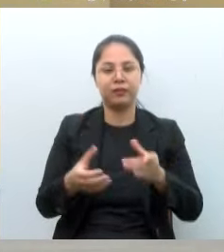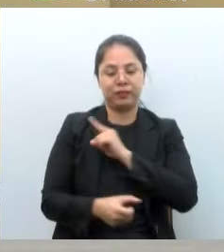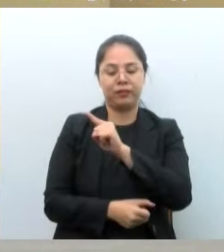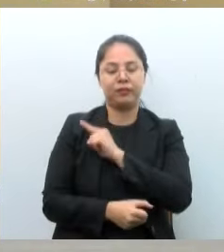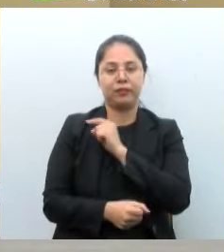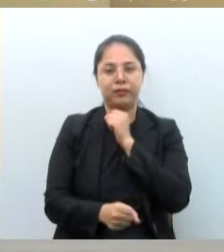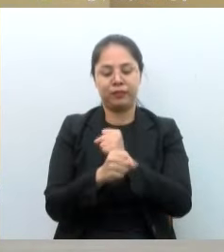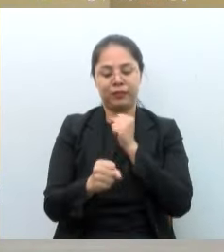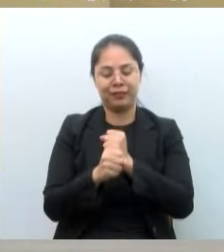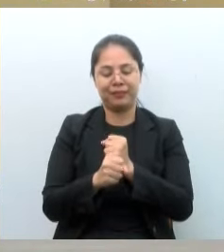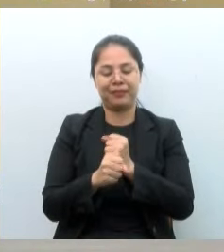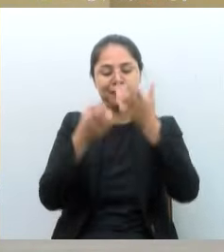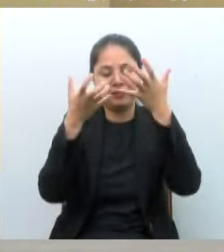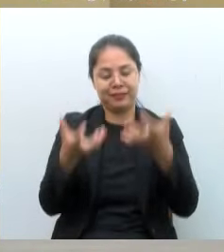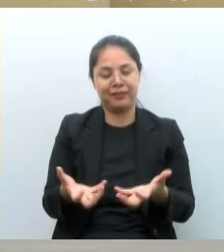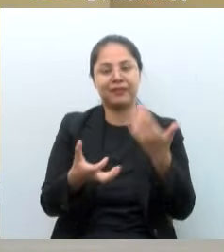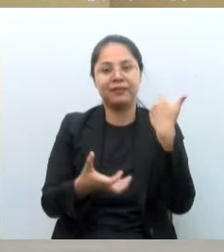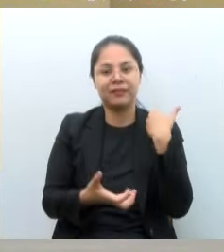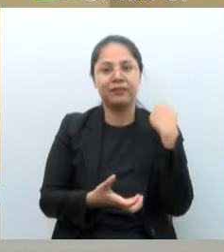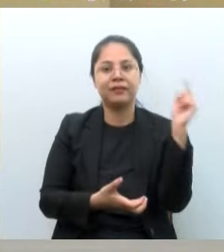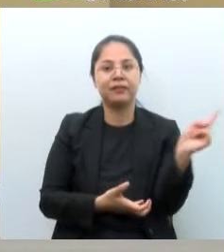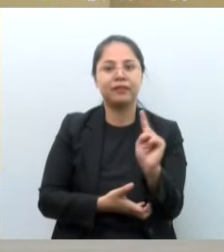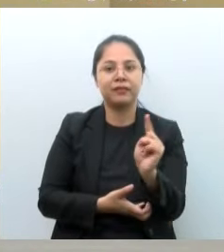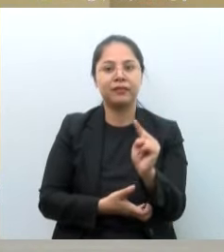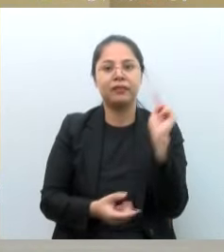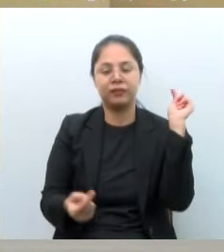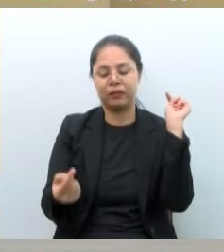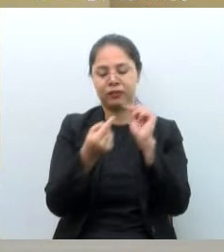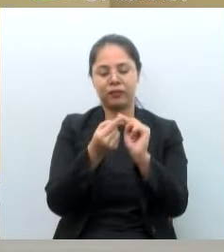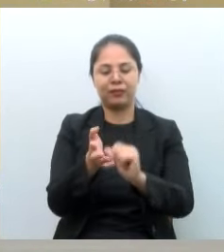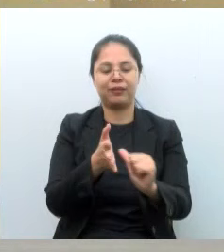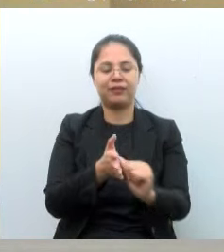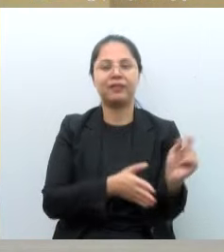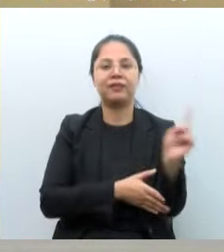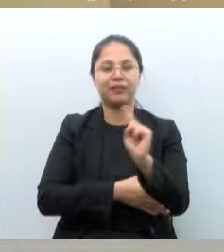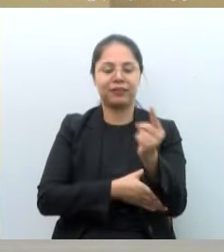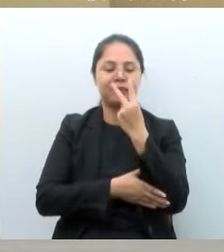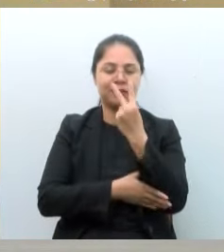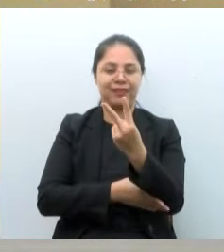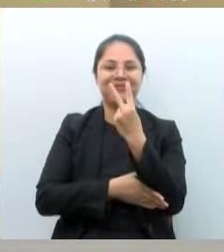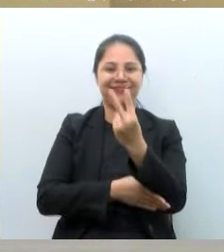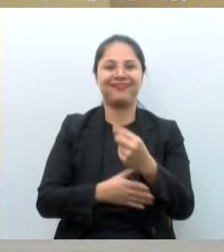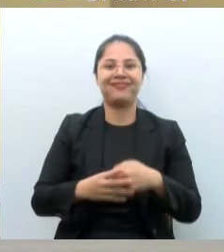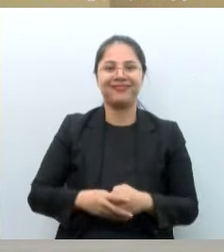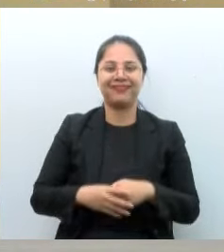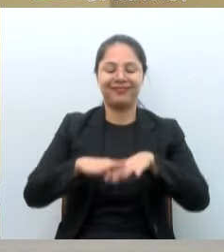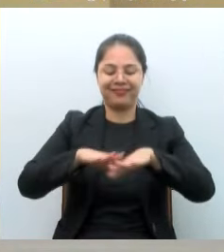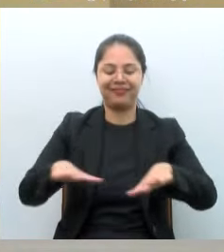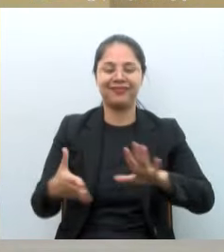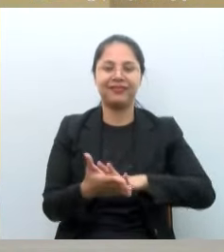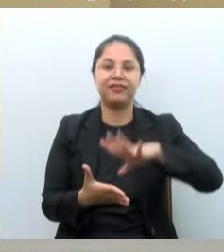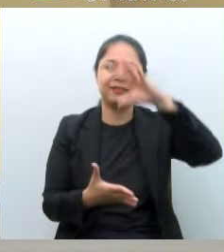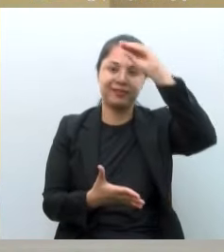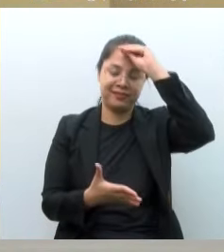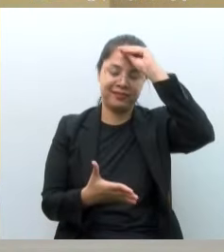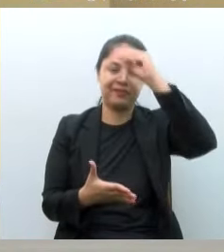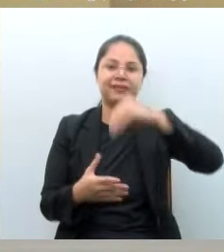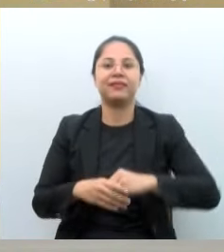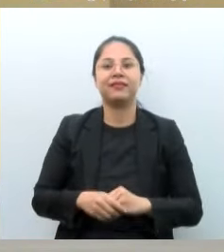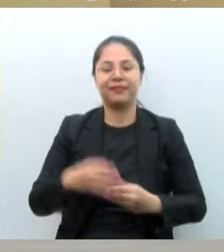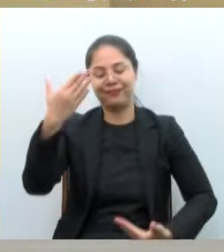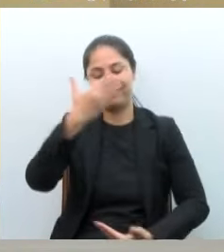อบมีภาระต่างๆมากเกินจำเป็นหรือเปล่ามีสิ่งใดที่ควรจะปรับปรุงนอกจากนั้นในส่วนของตัวนักเรียนเองนะครับ